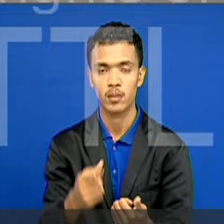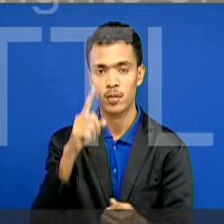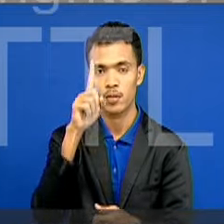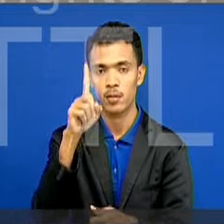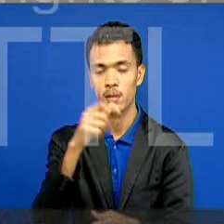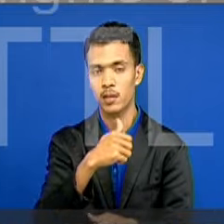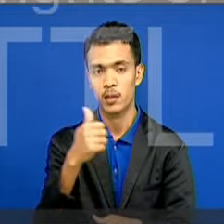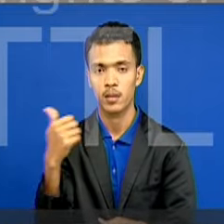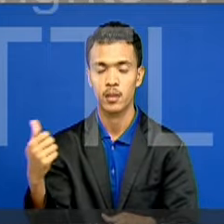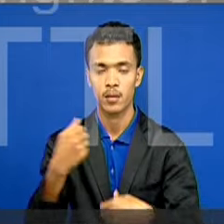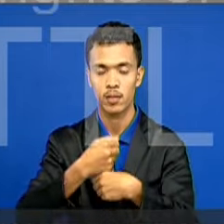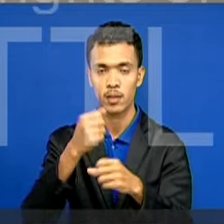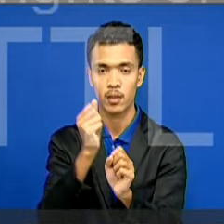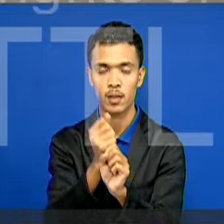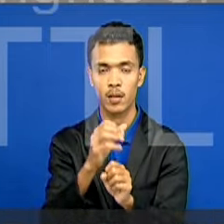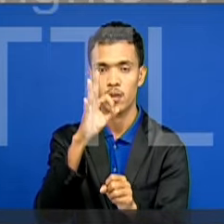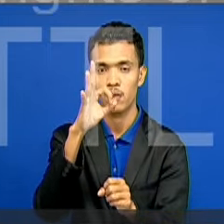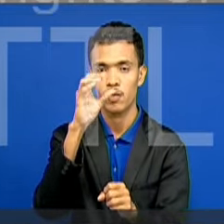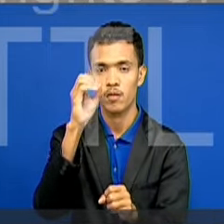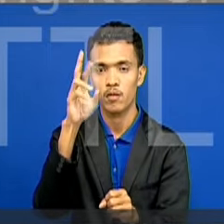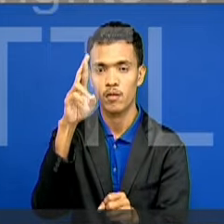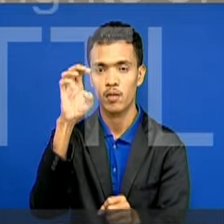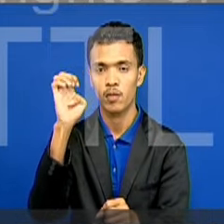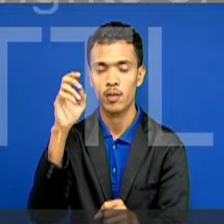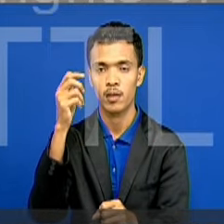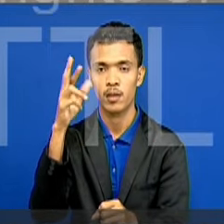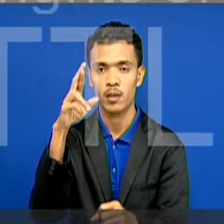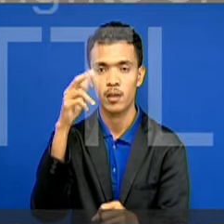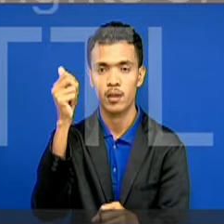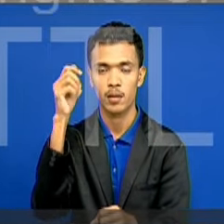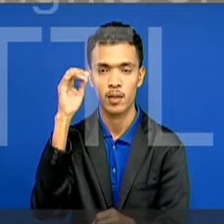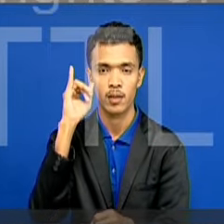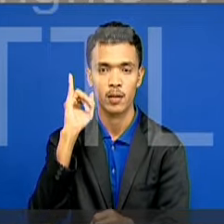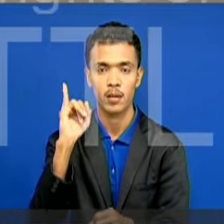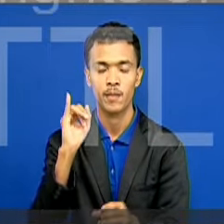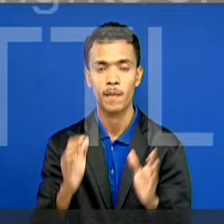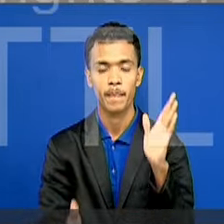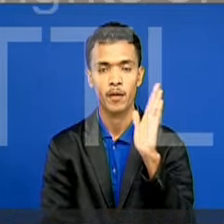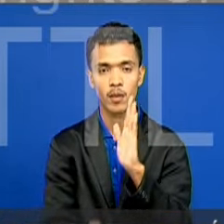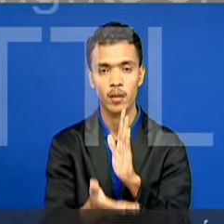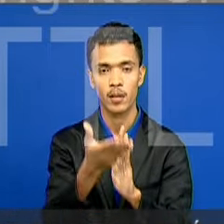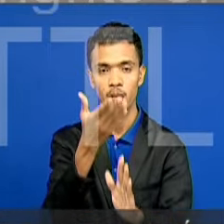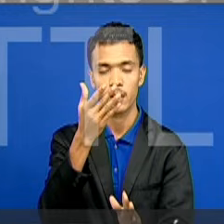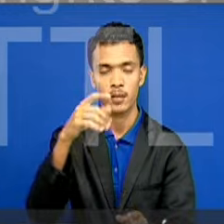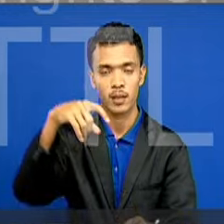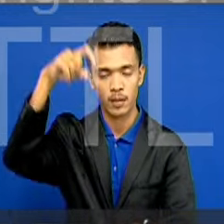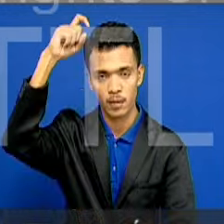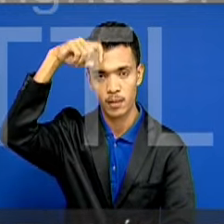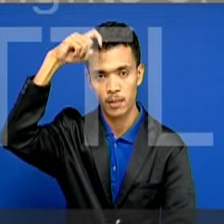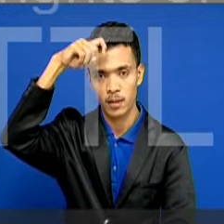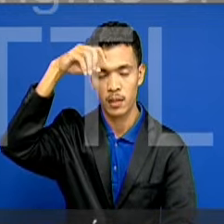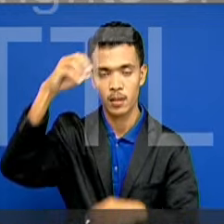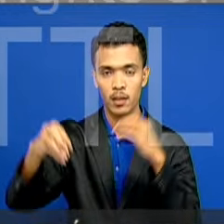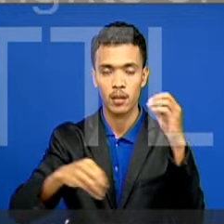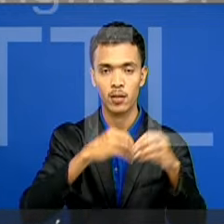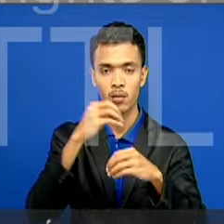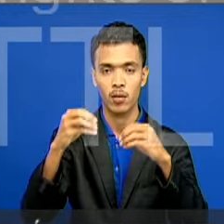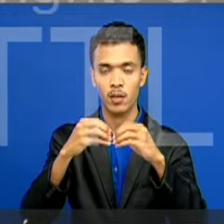seluk produs forerai utamoa. Onune atu hasai tansirnya kunesementu, konaba